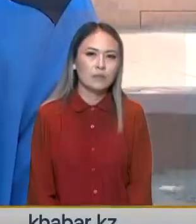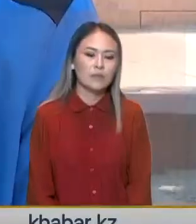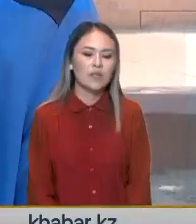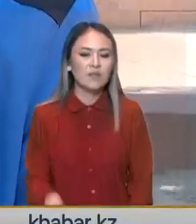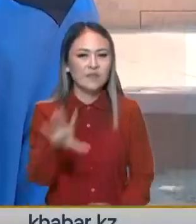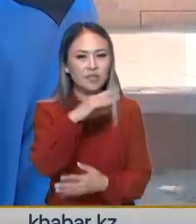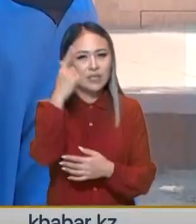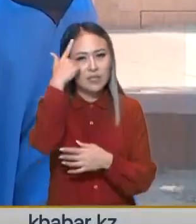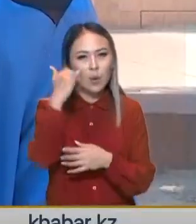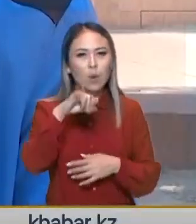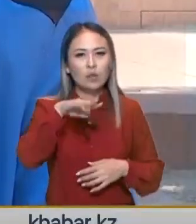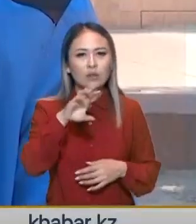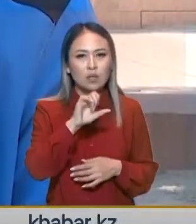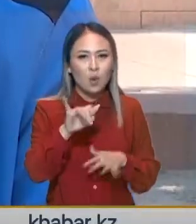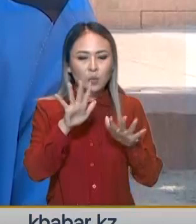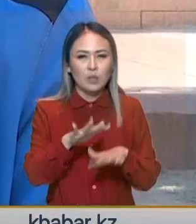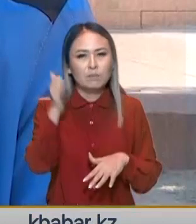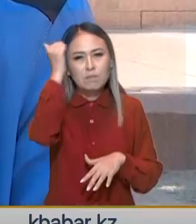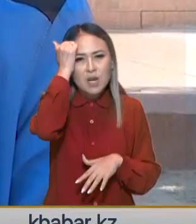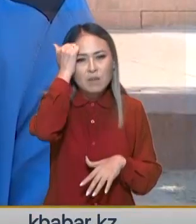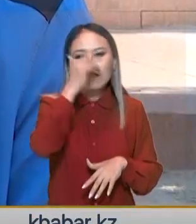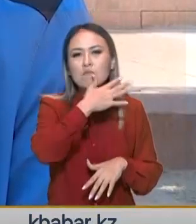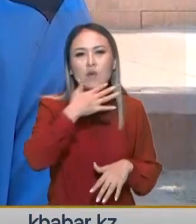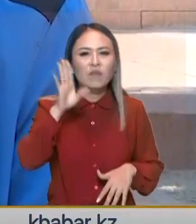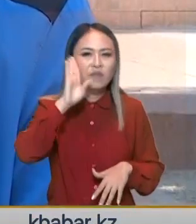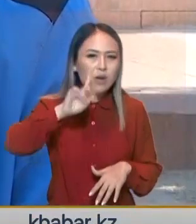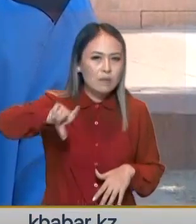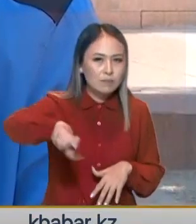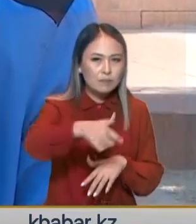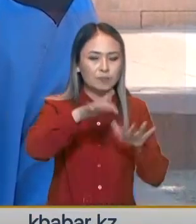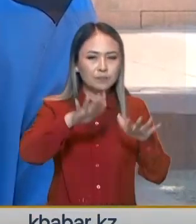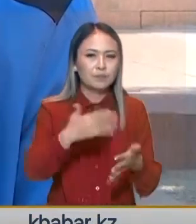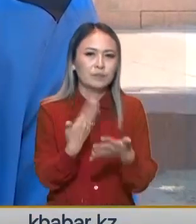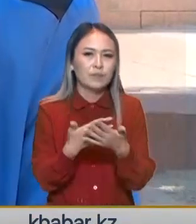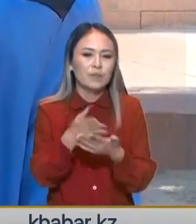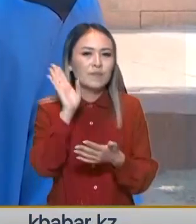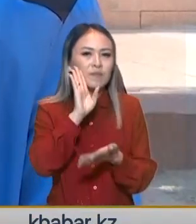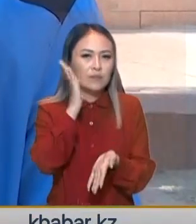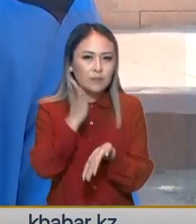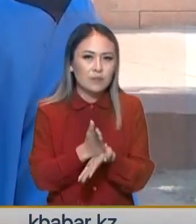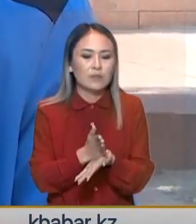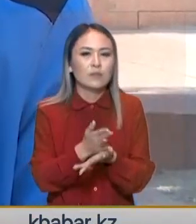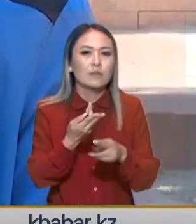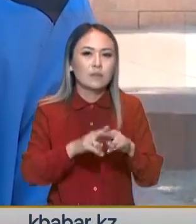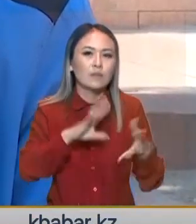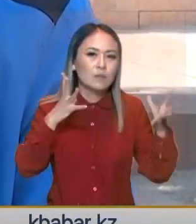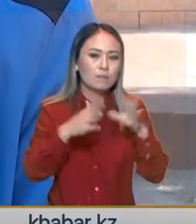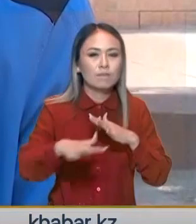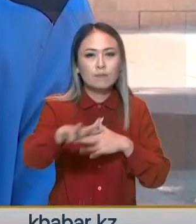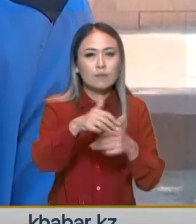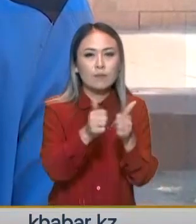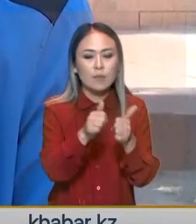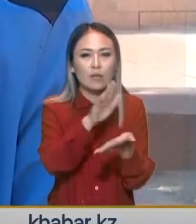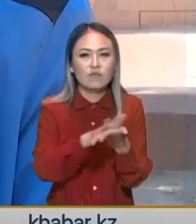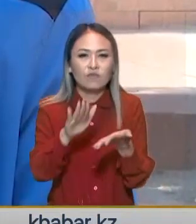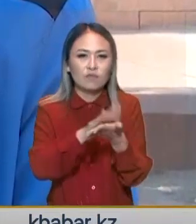Өздеріңіз білесіздер, Ұлытау облысында тарихи ескерткіштер көп, және де өзен сулары, көлдер, мысалы бұлақтар бар. Солардың маңайларында тазалау